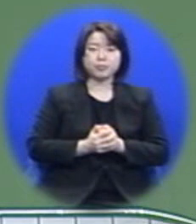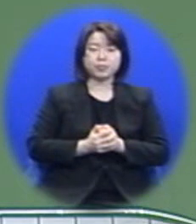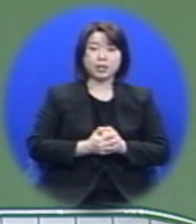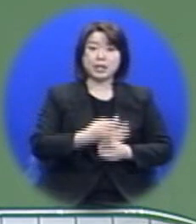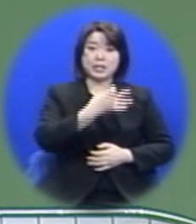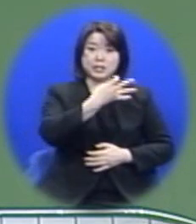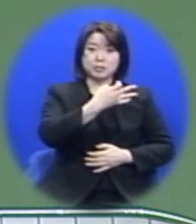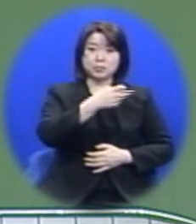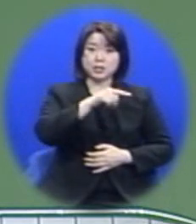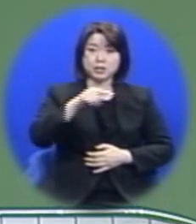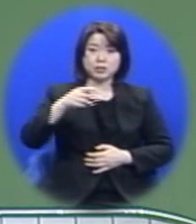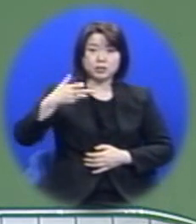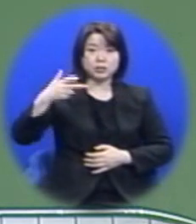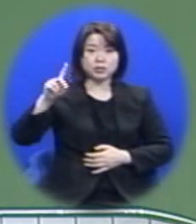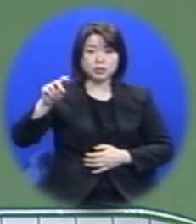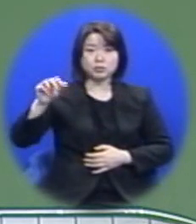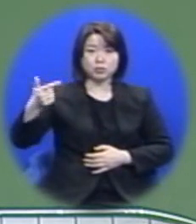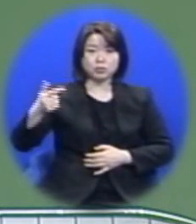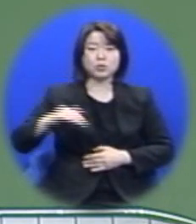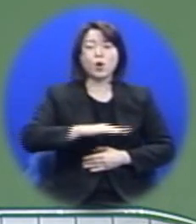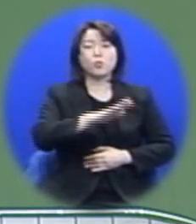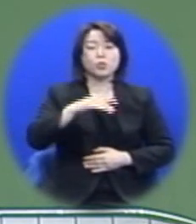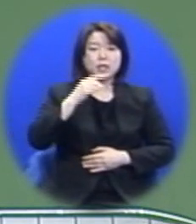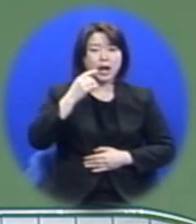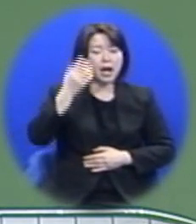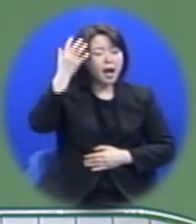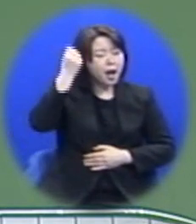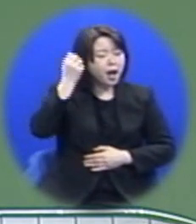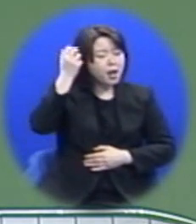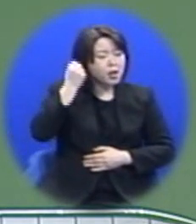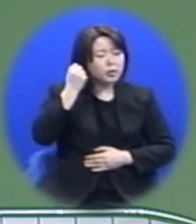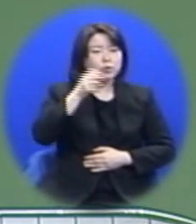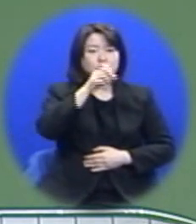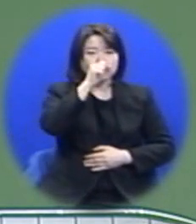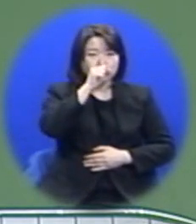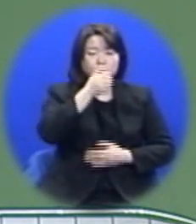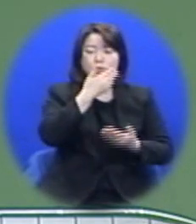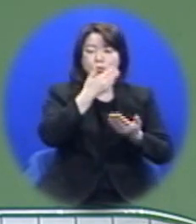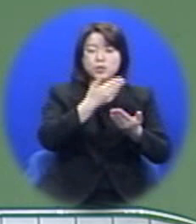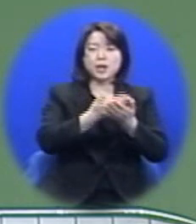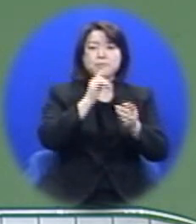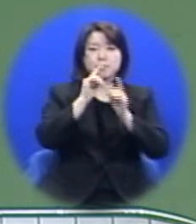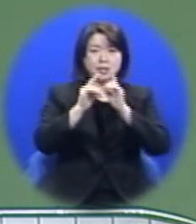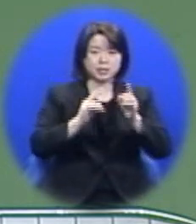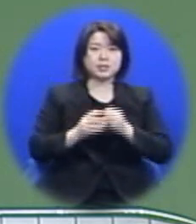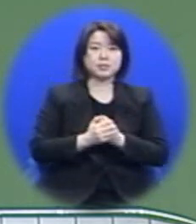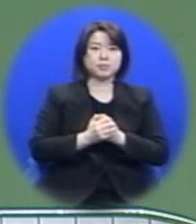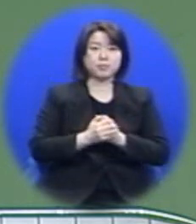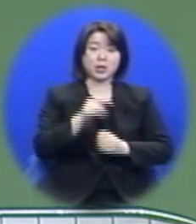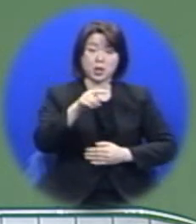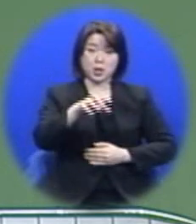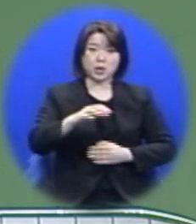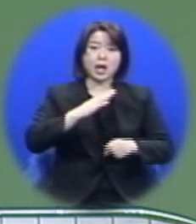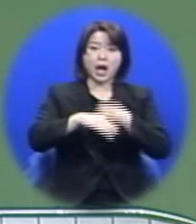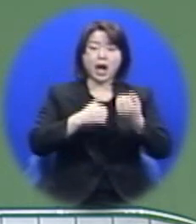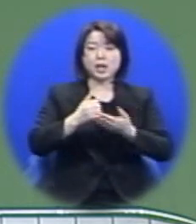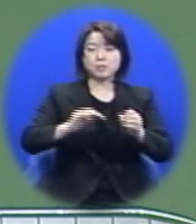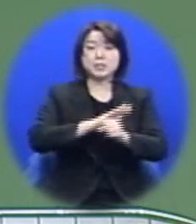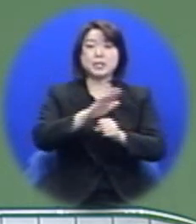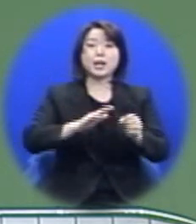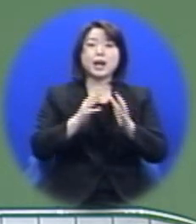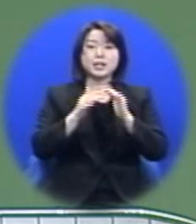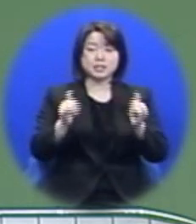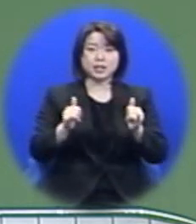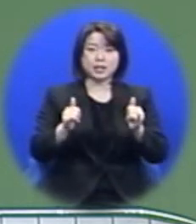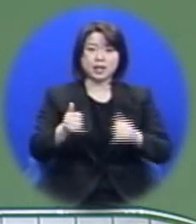14절, 16절은 우리가 정말 외워두어도 좋을 귀한 말씀입니다. 여기에 하나님을 사랑하는 자에게